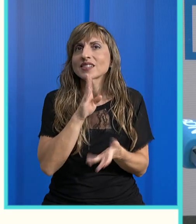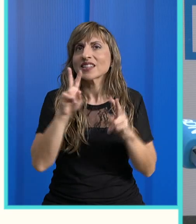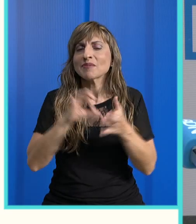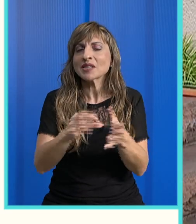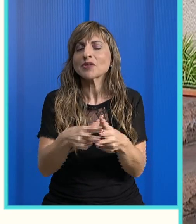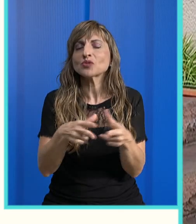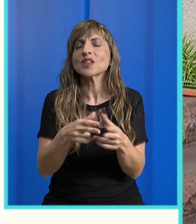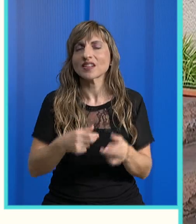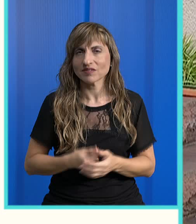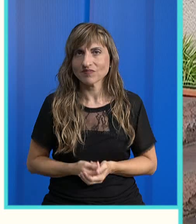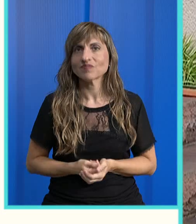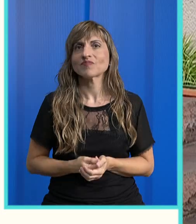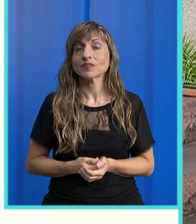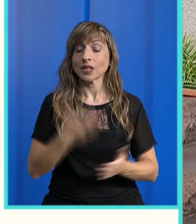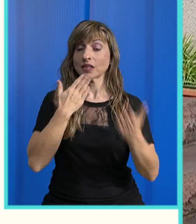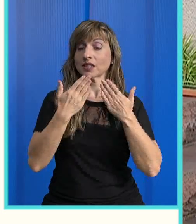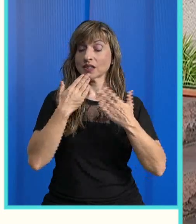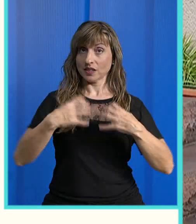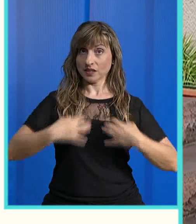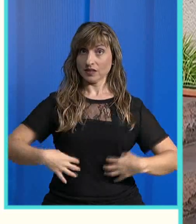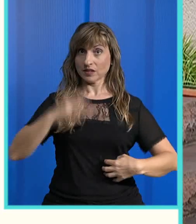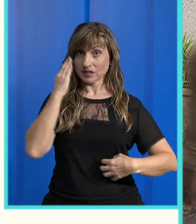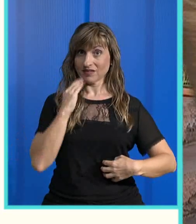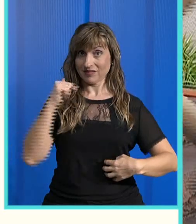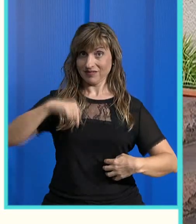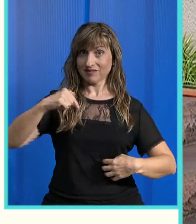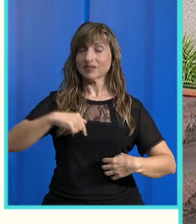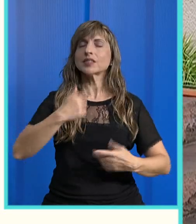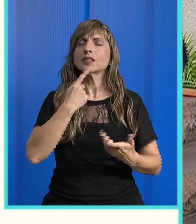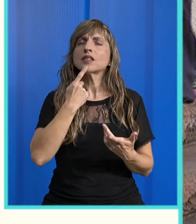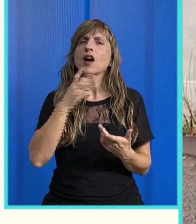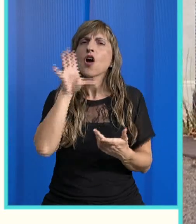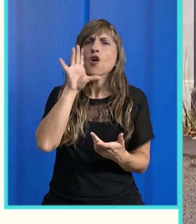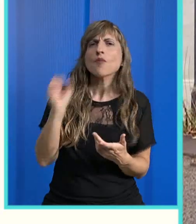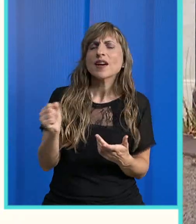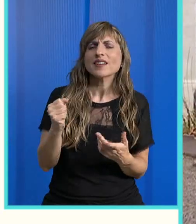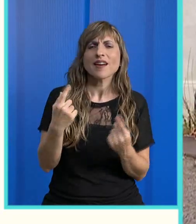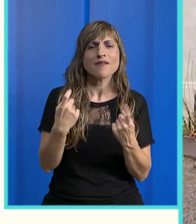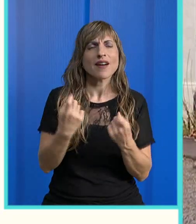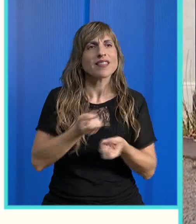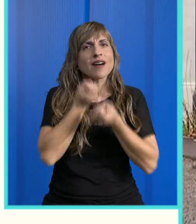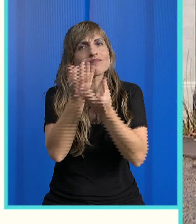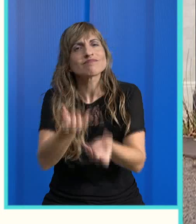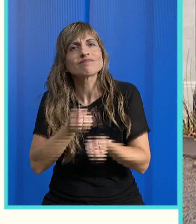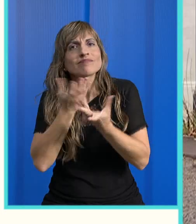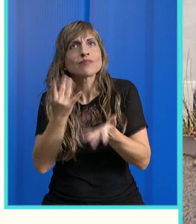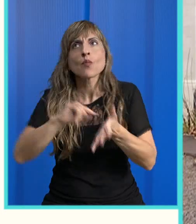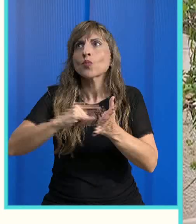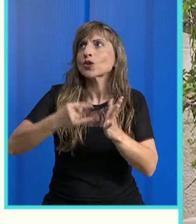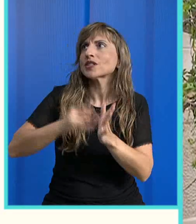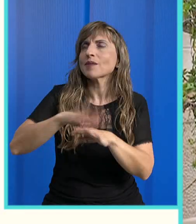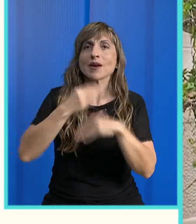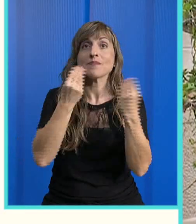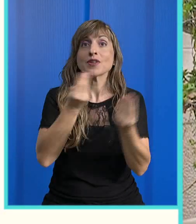serveis socials. En una entrevista al Badalona Matí, Carrera ha lamentat en aquest sentit que el govern local no hagi anunciat cap projecte per millorar les